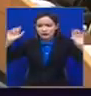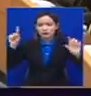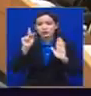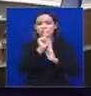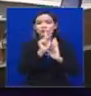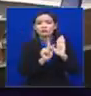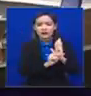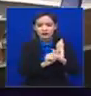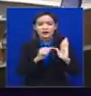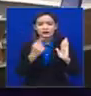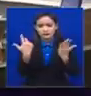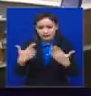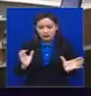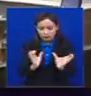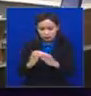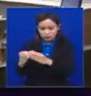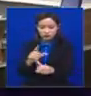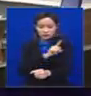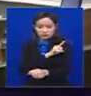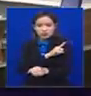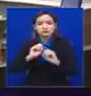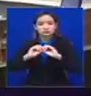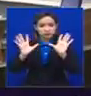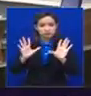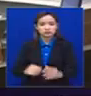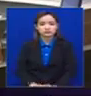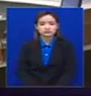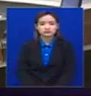แล้วก็กำหนดหน่วยงานรับผิดชอบให้มีความชัดเจนมากขึ้นครับ